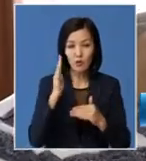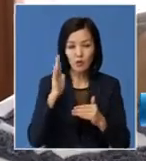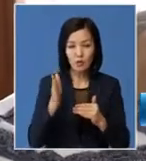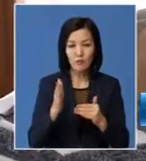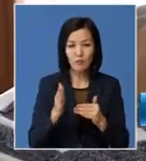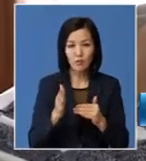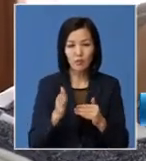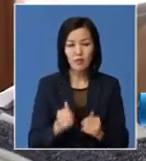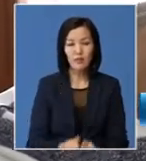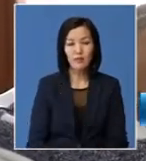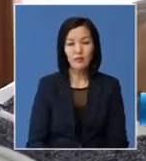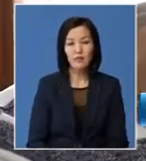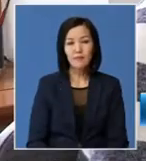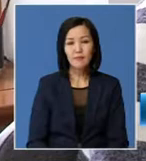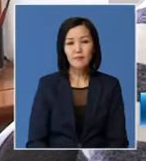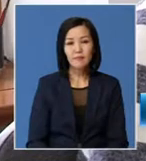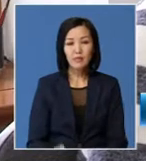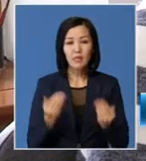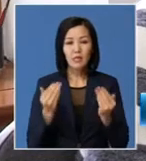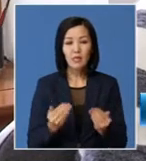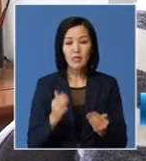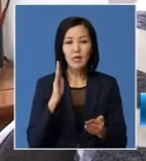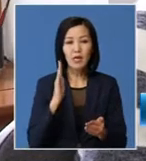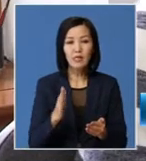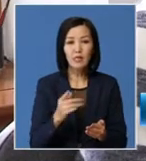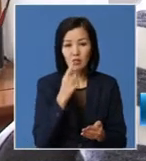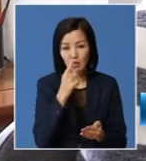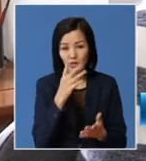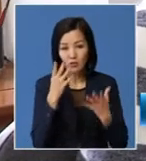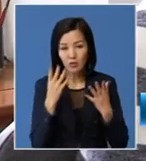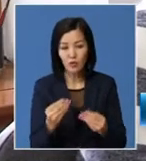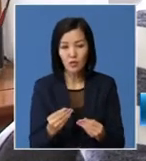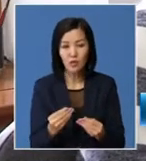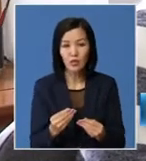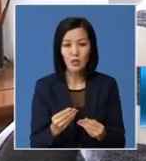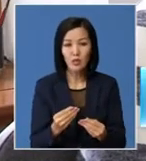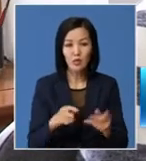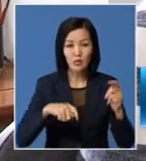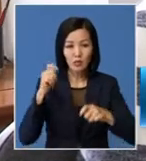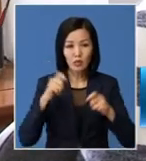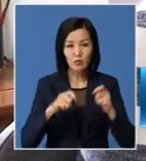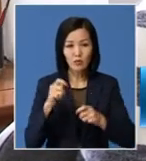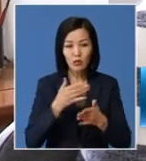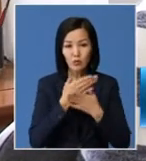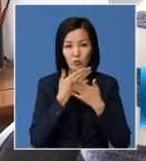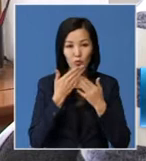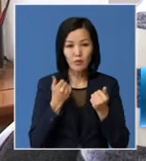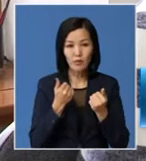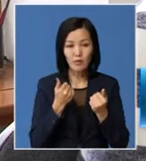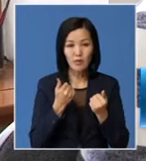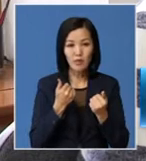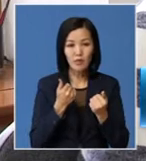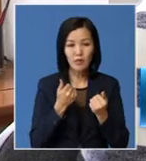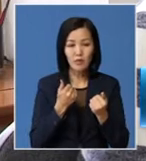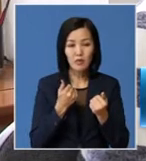дейді Қазгидромет мамандары. Енді осы алдымыздағы жақын күндерде бізде жауын-шашынсыз ауа райын болжап отырмыз.